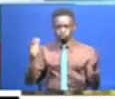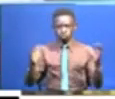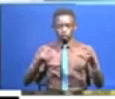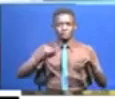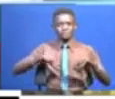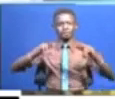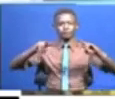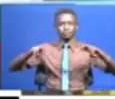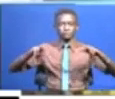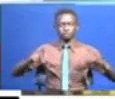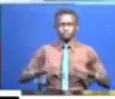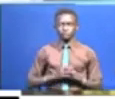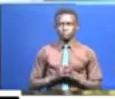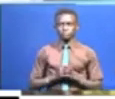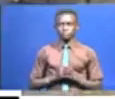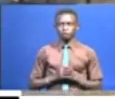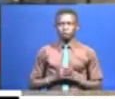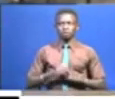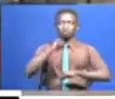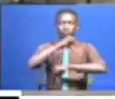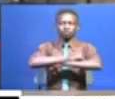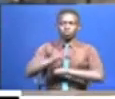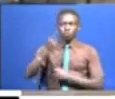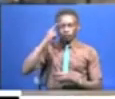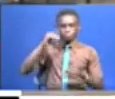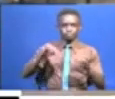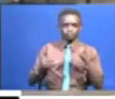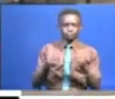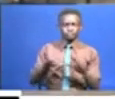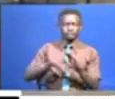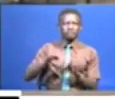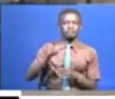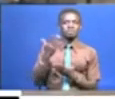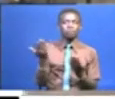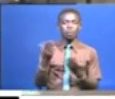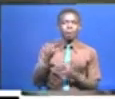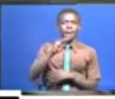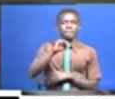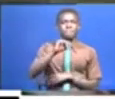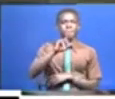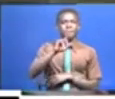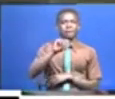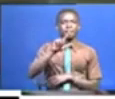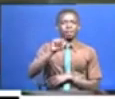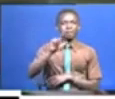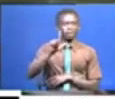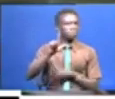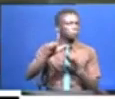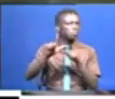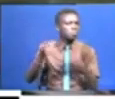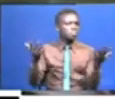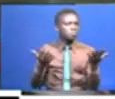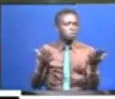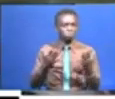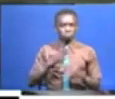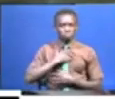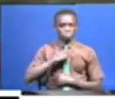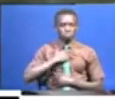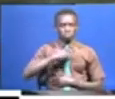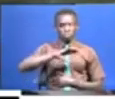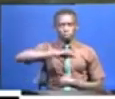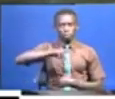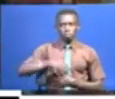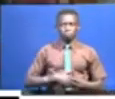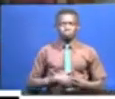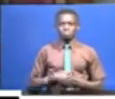Ni shule ya watoto walio na ulemavu ya Seneya huko Maralal, kaunti ya Samburu. Hali ya sintofahamu imegubika shule